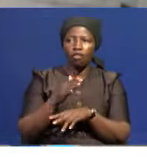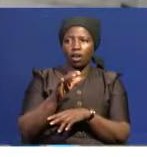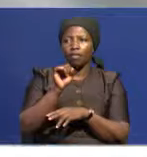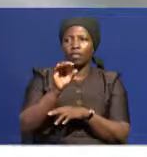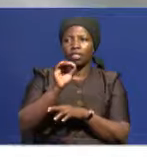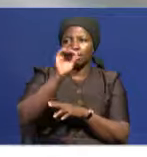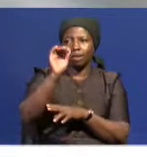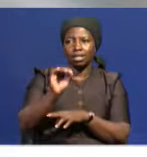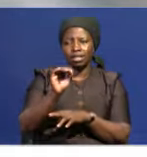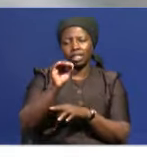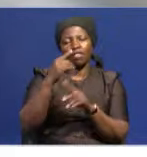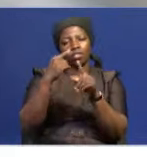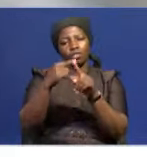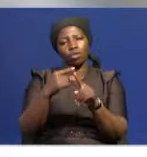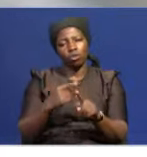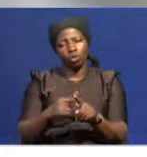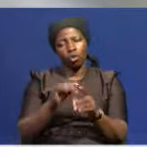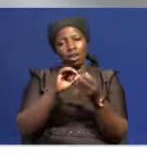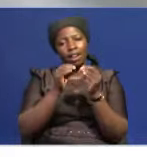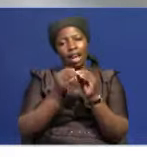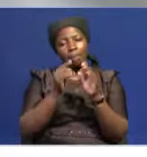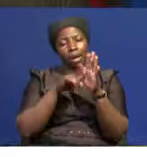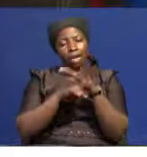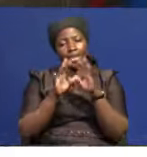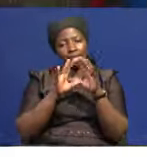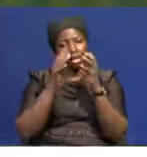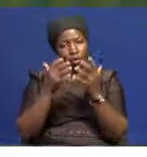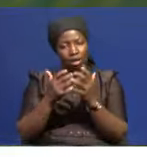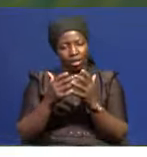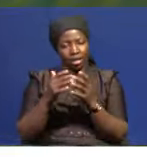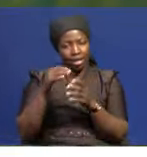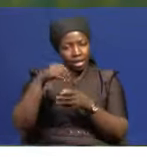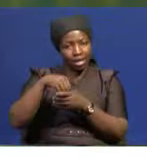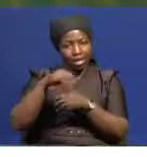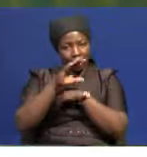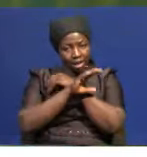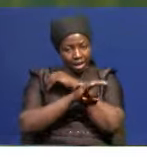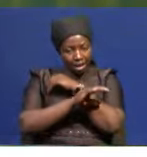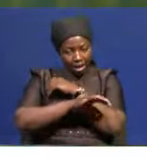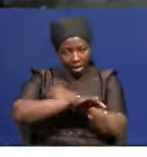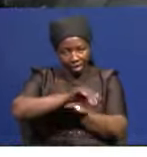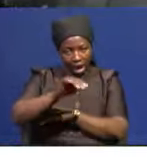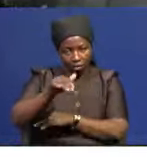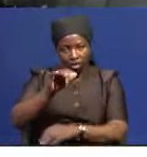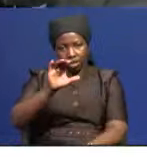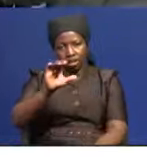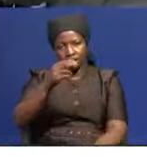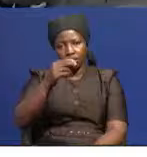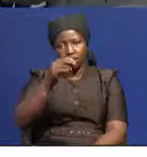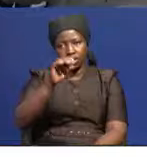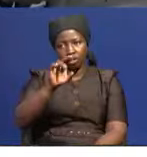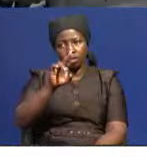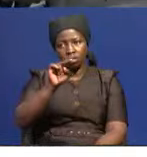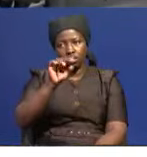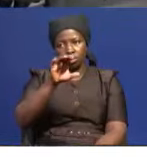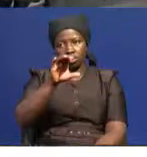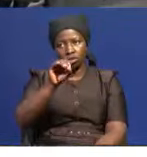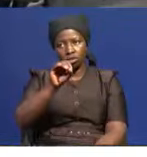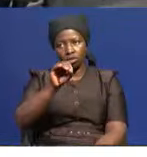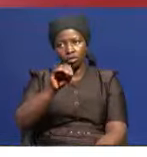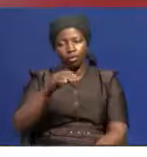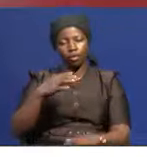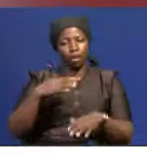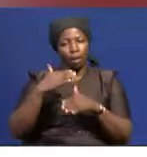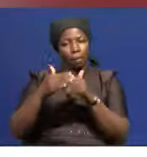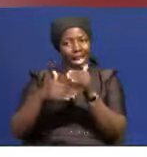duniani. Mjini Suzhou, ambao ni maarufu sana kwa ufumaji wa enzi ya Song, kitambaa cha